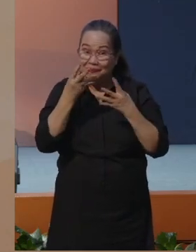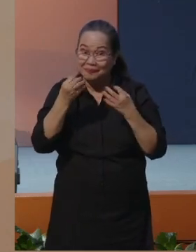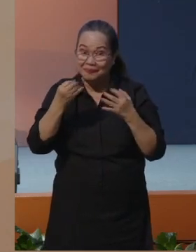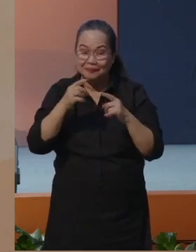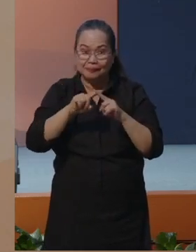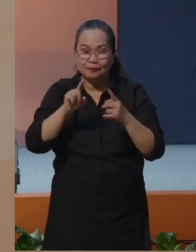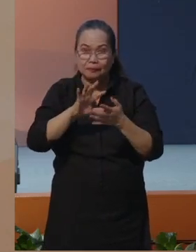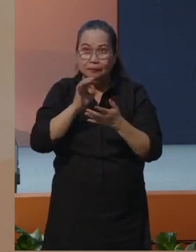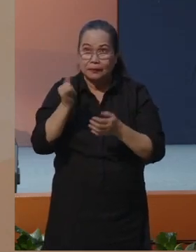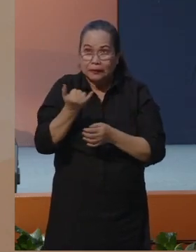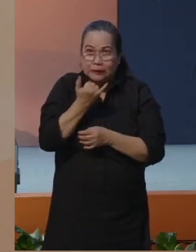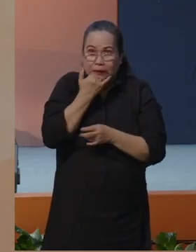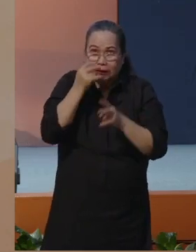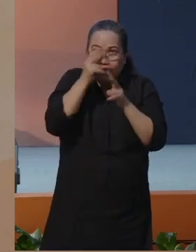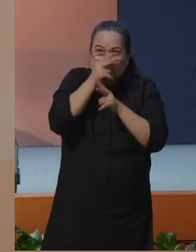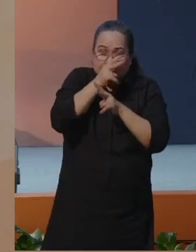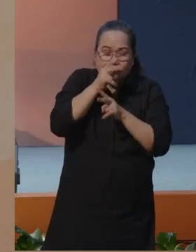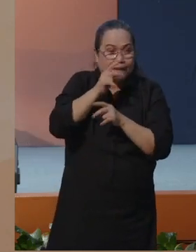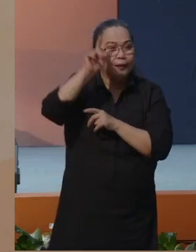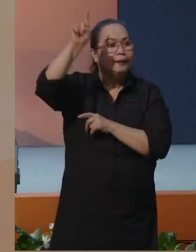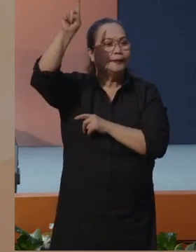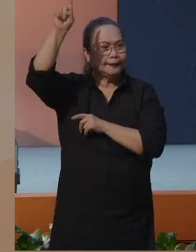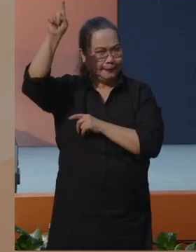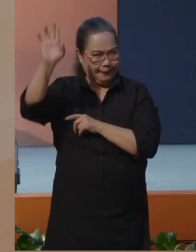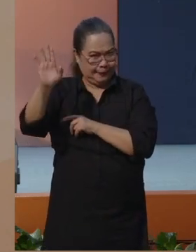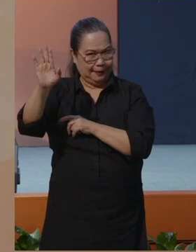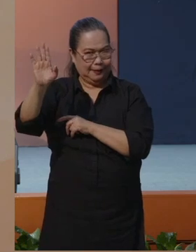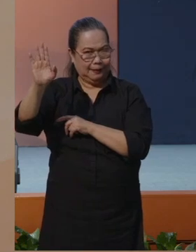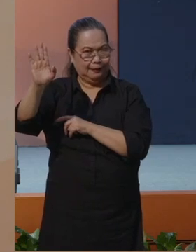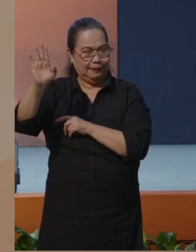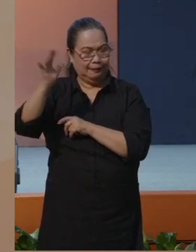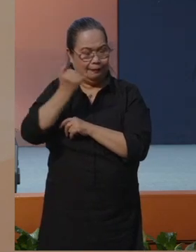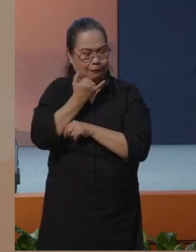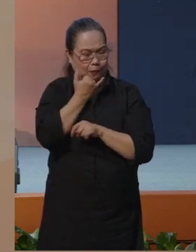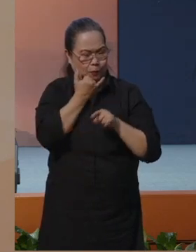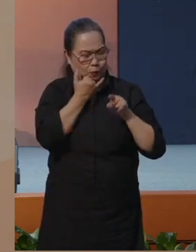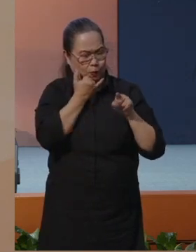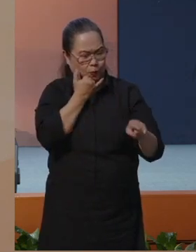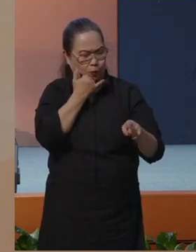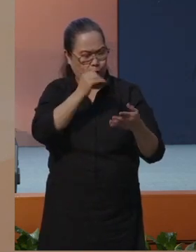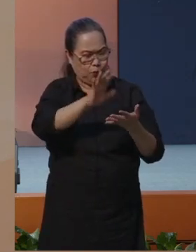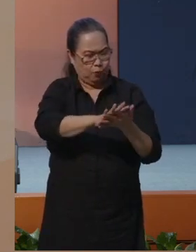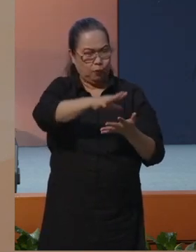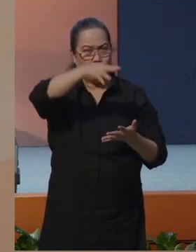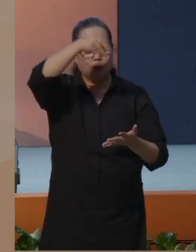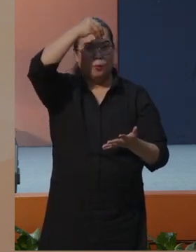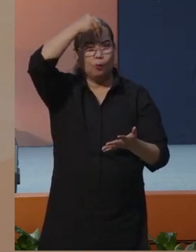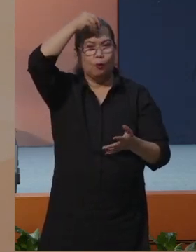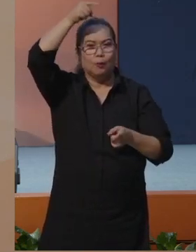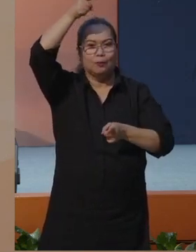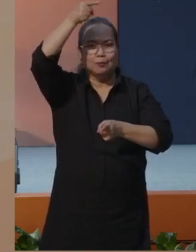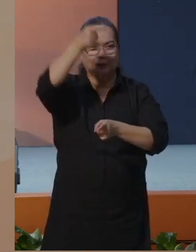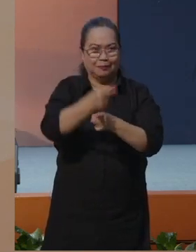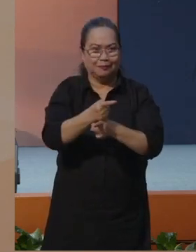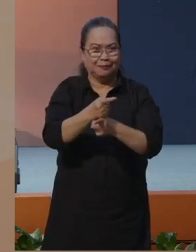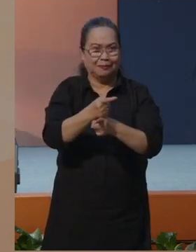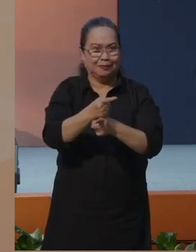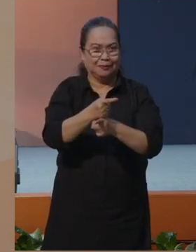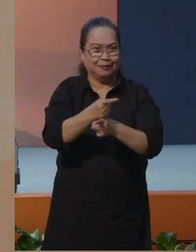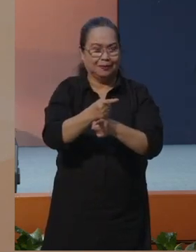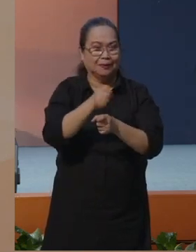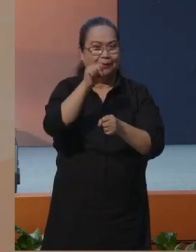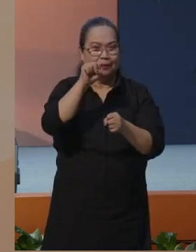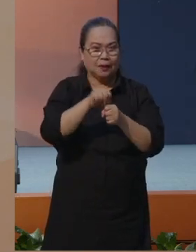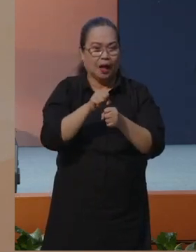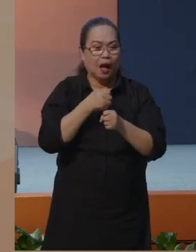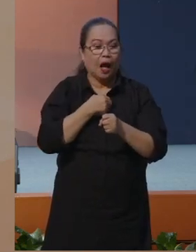ng pagkakamali nila, ginamit ng Diyos ang kanilang pagkakamali upang malagay sila sa tamang pwesto kung saan